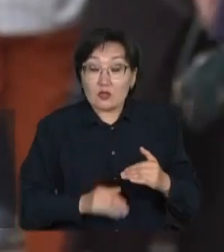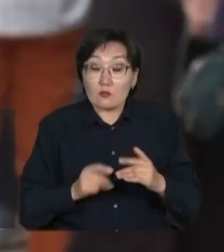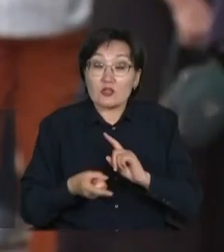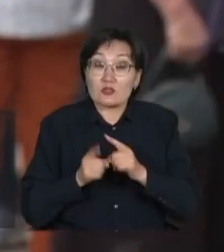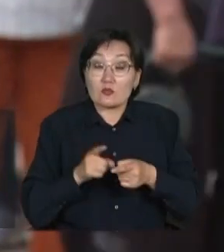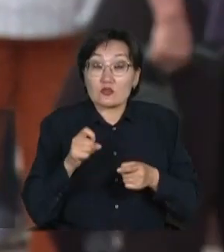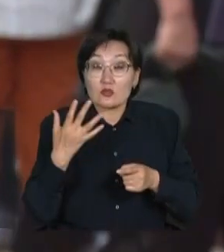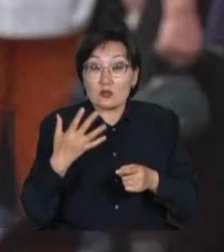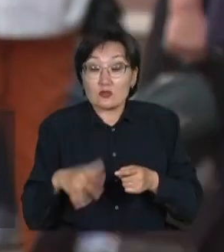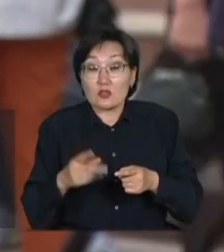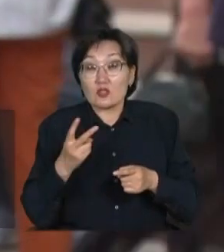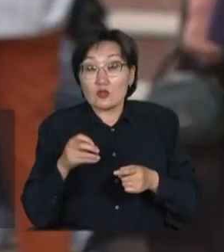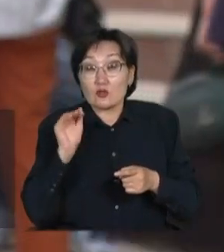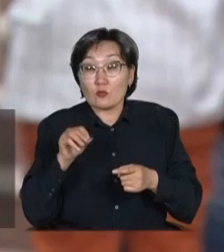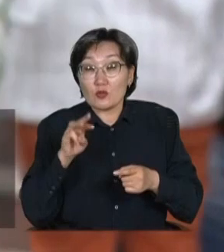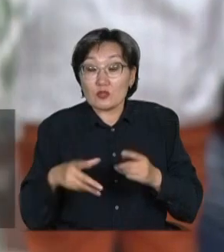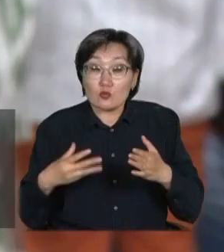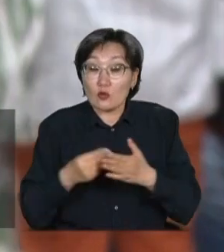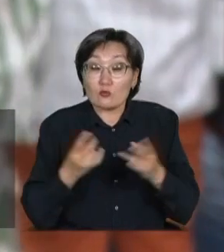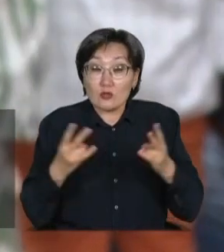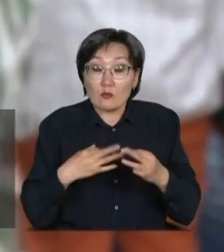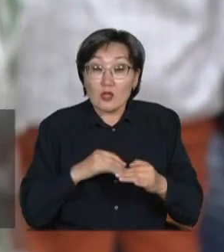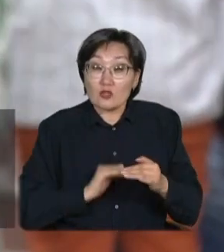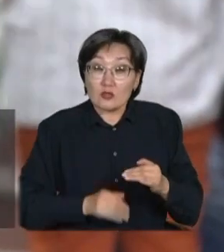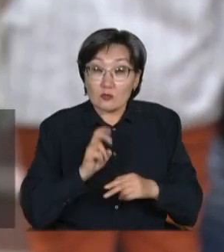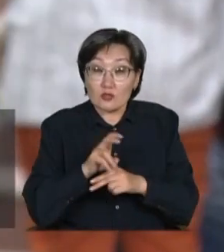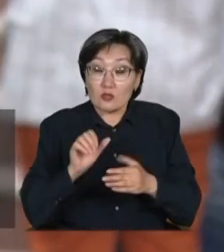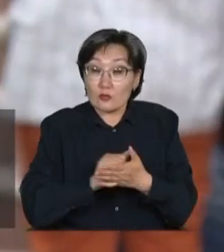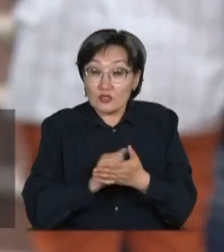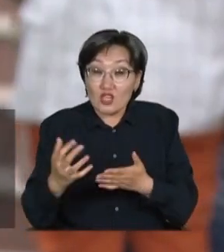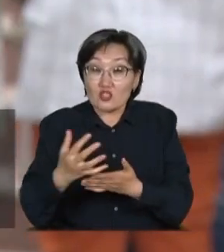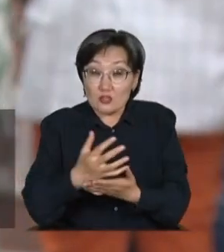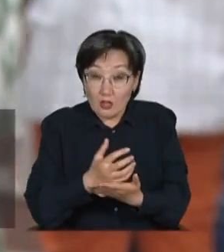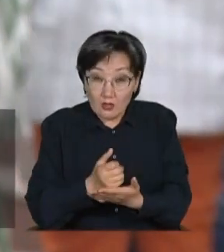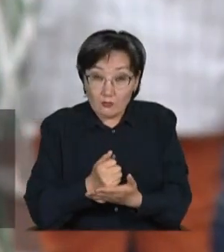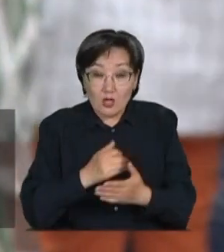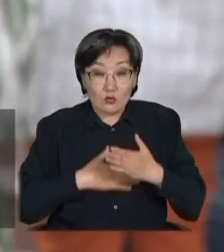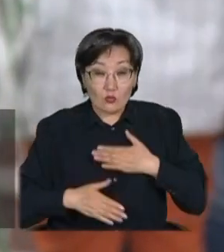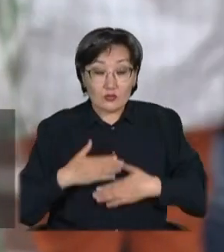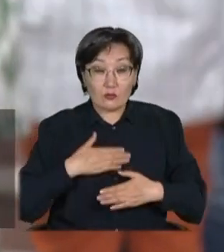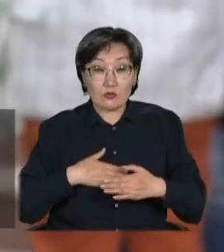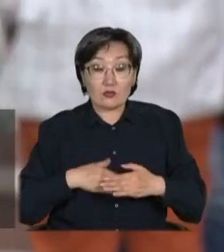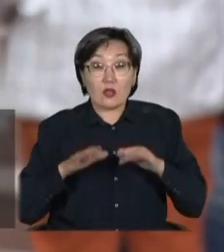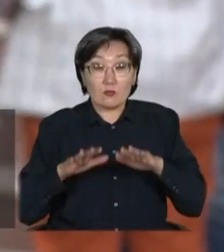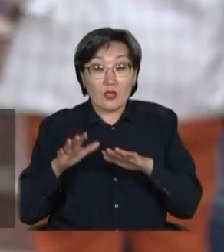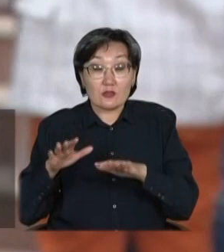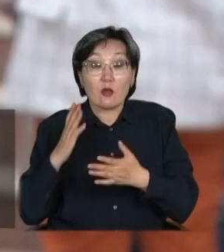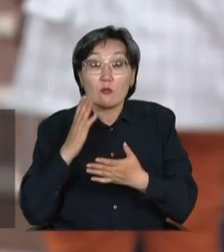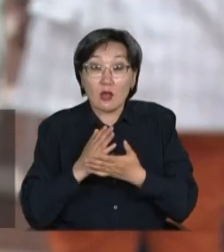ауыстыратын болса 150-200 мыңның айналасында болады. Частныйға бармай документ жинап қуанып не дейді места бар екен